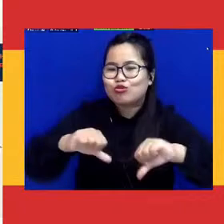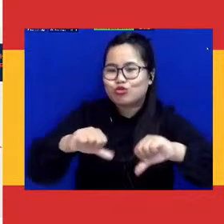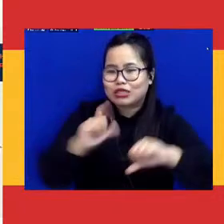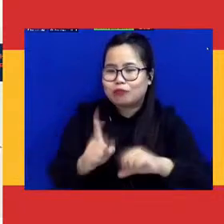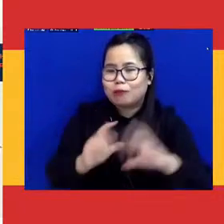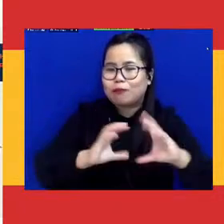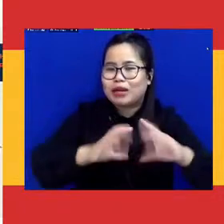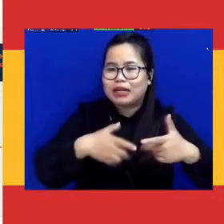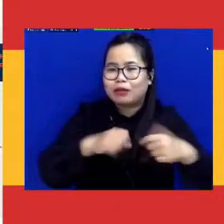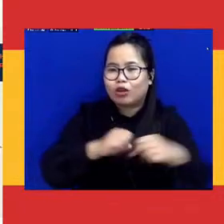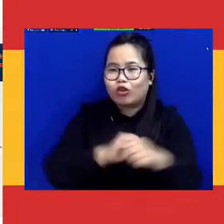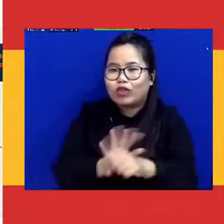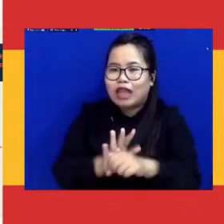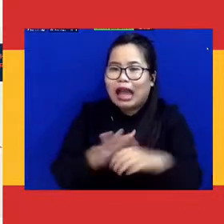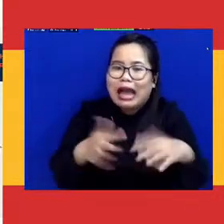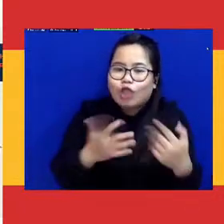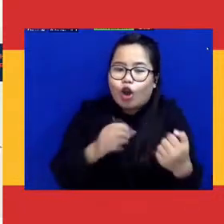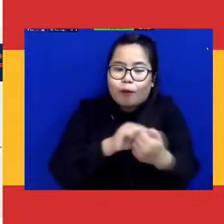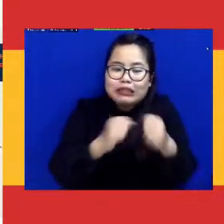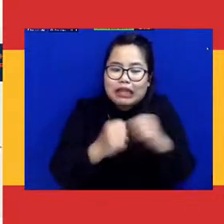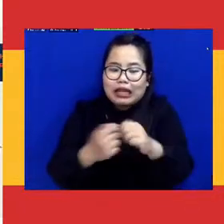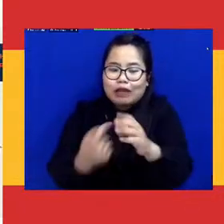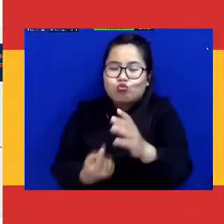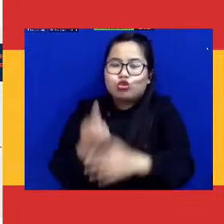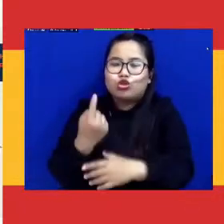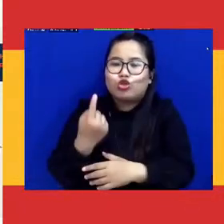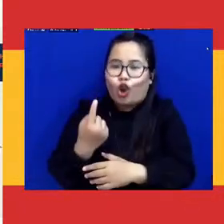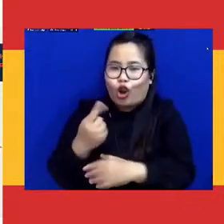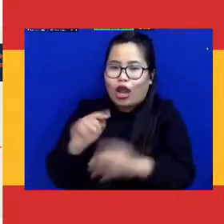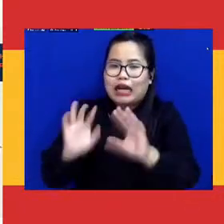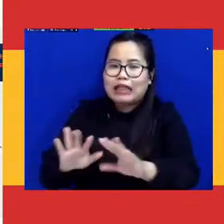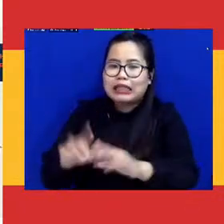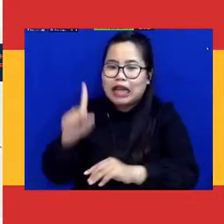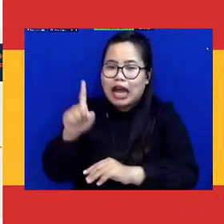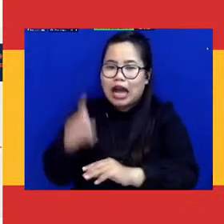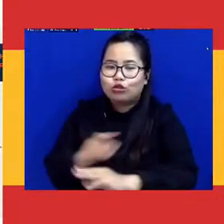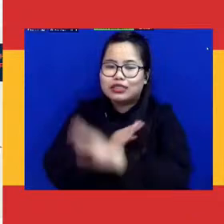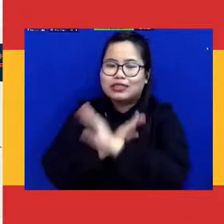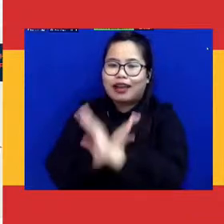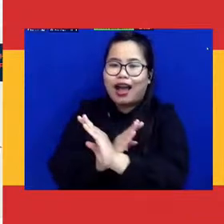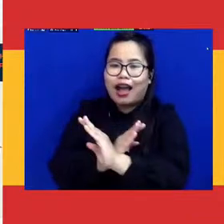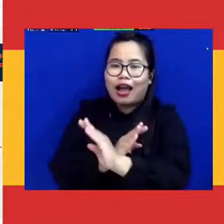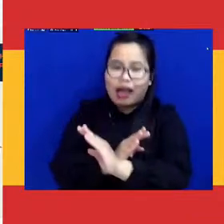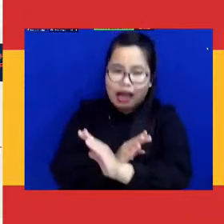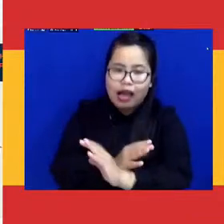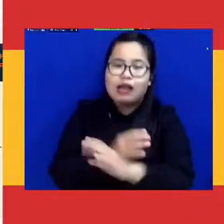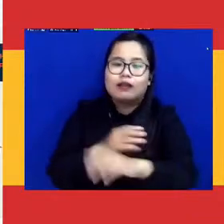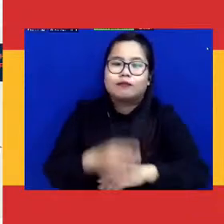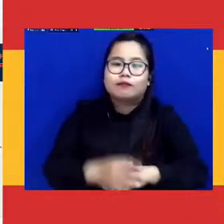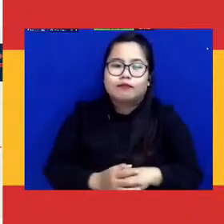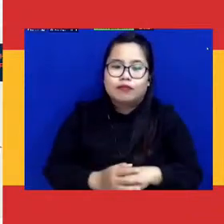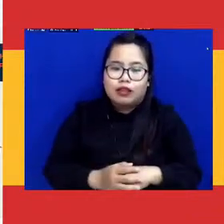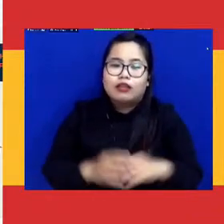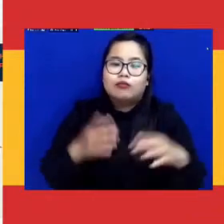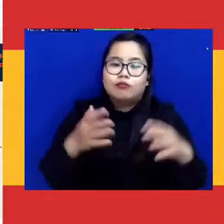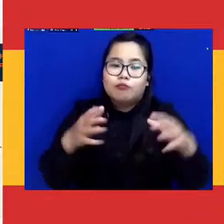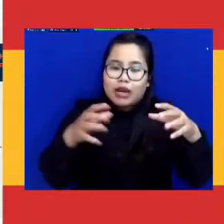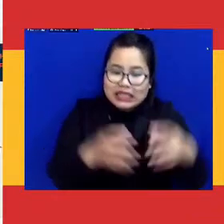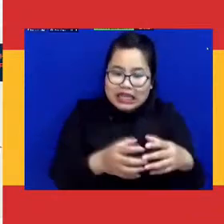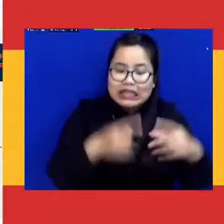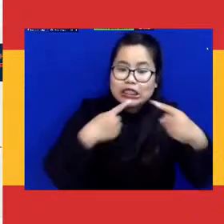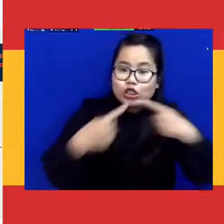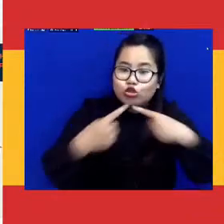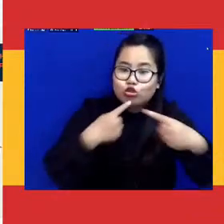yang kira-kira akan muncul nanti, yang harus diantisipasi. Nah, bagian dari diskusi itu